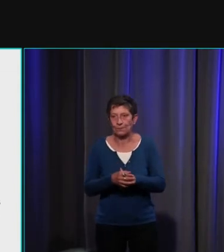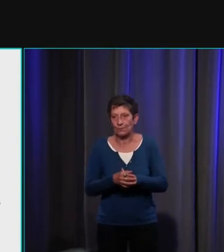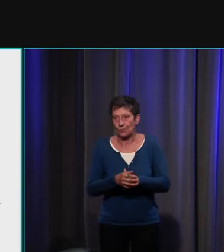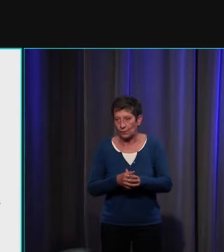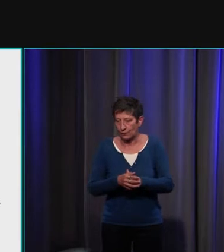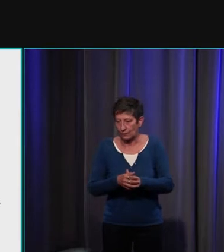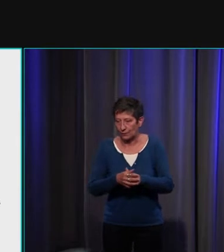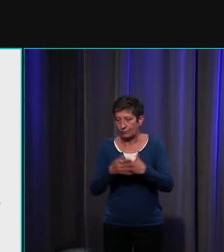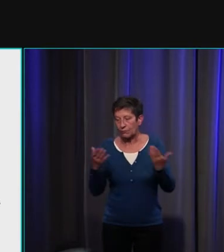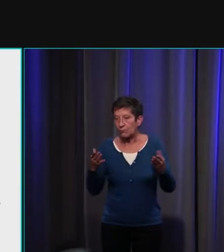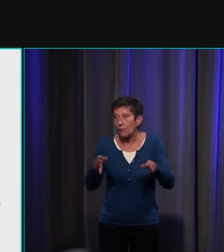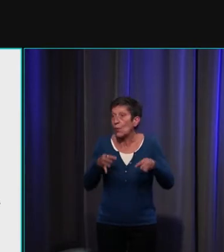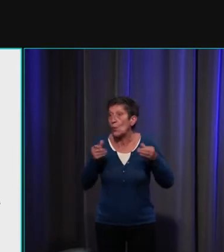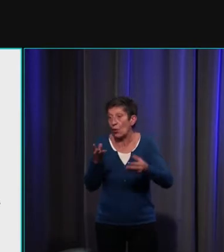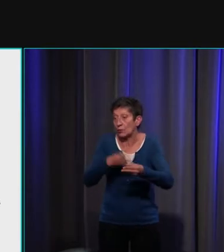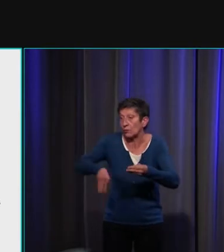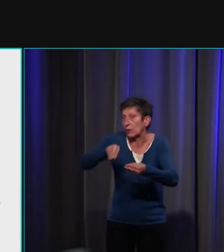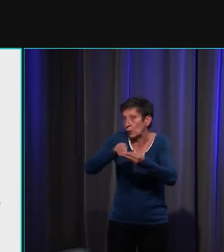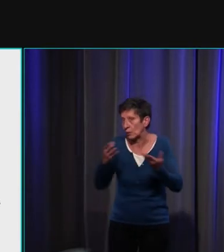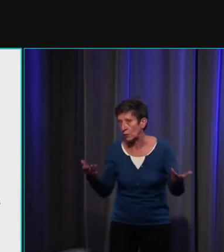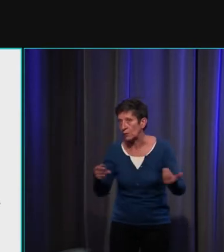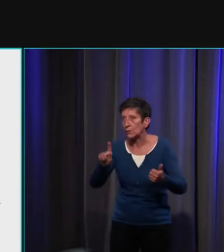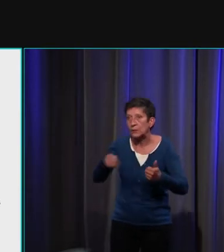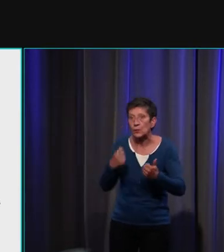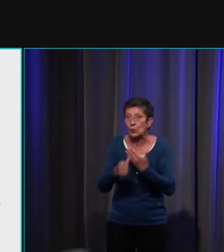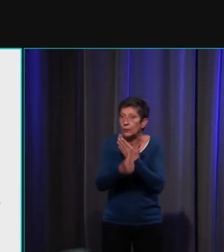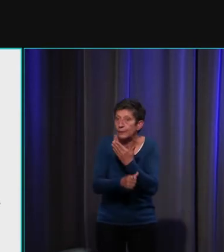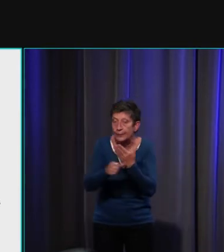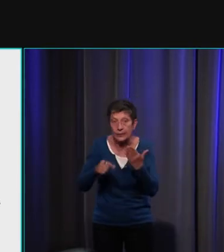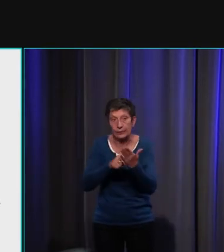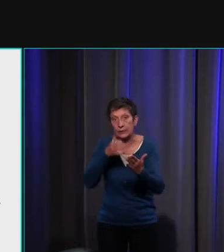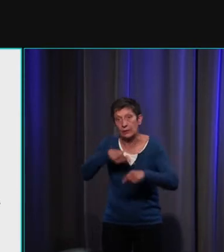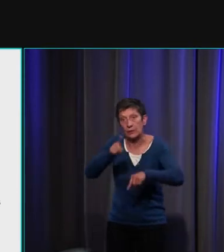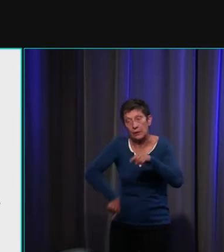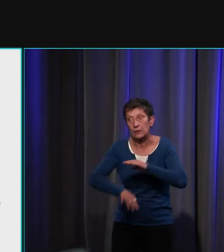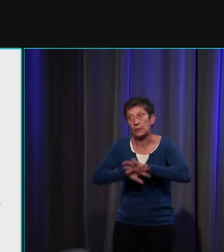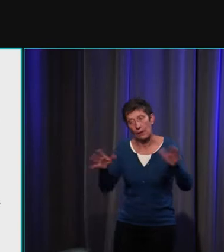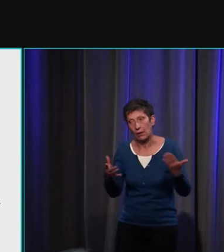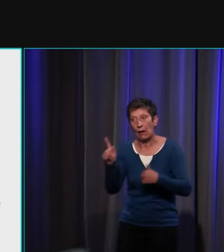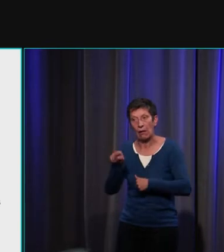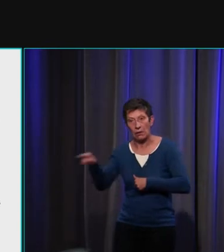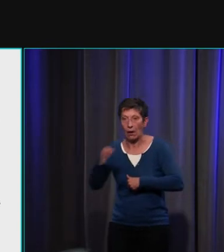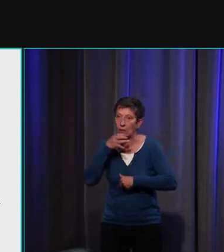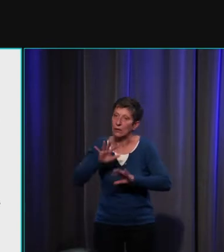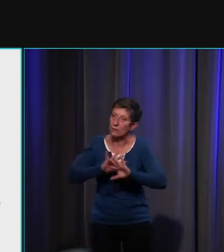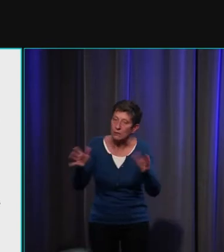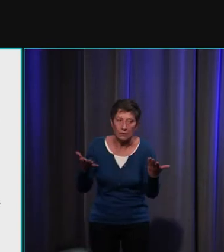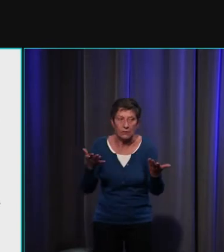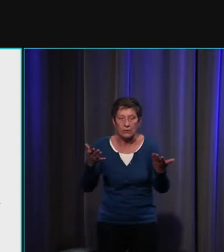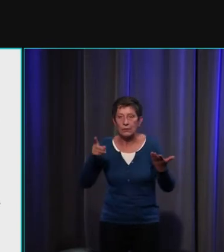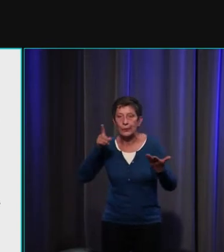pour mitiger cdh radicalité des évangiles puisque après tout ces gens sont dans la dialectique